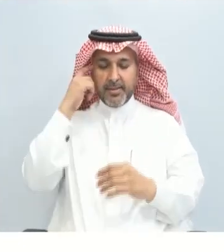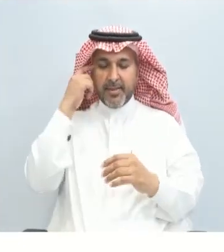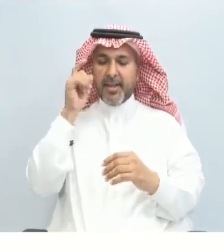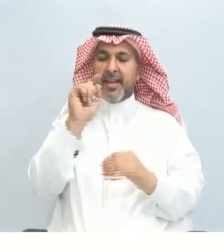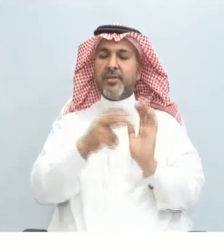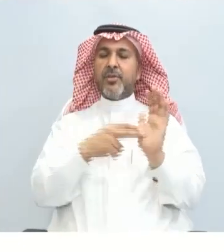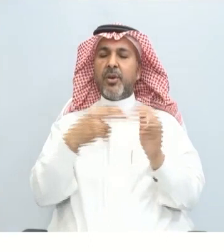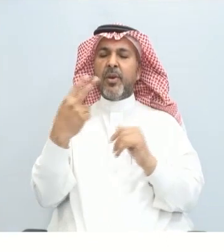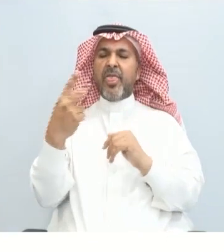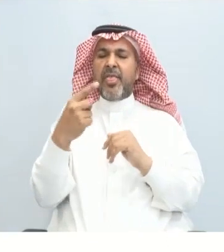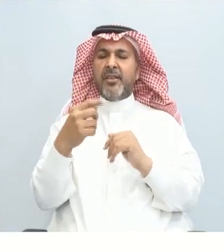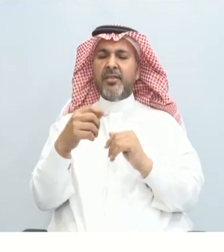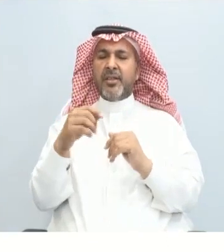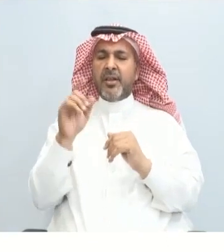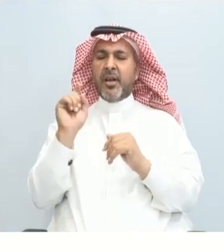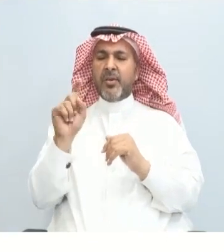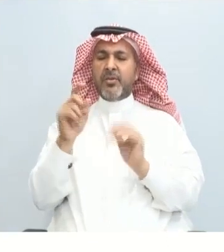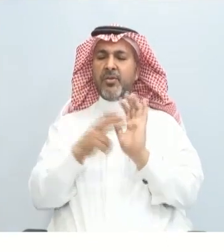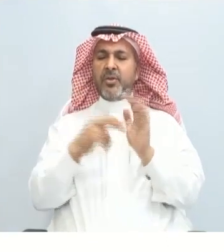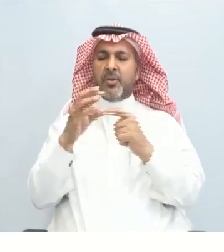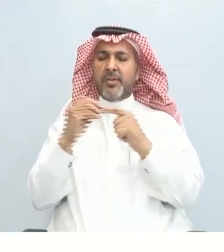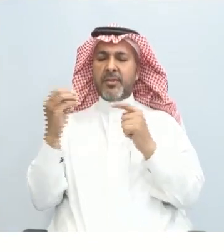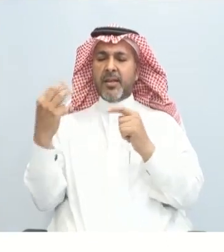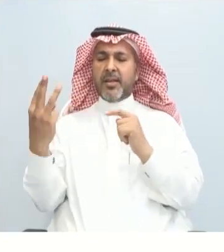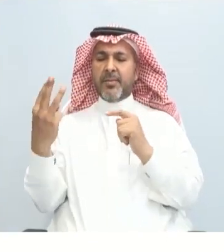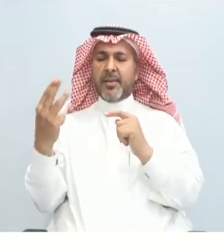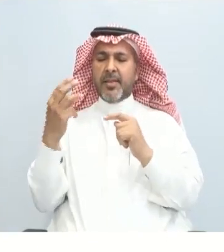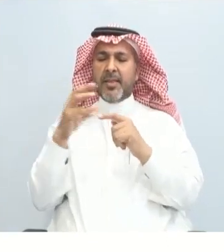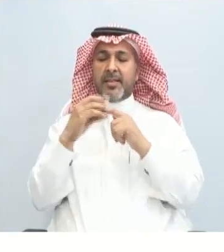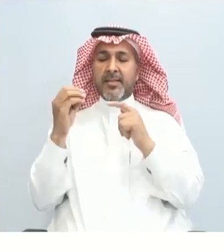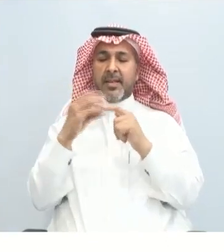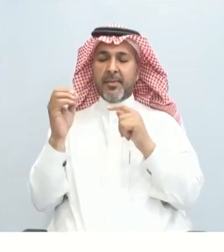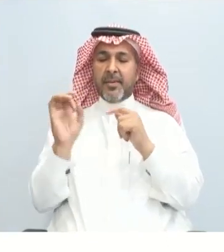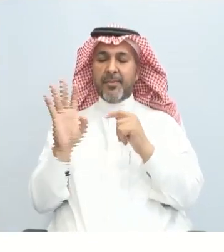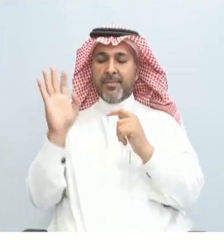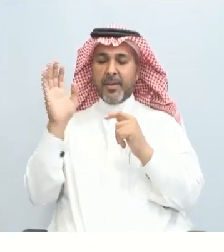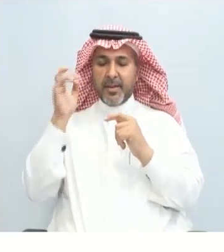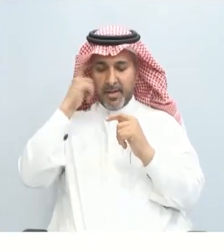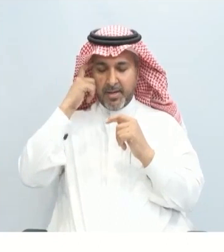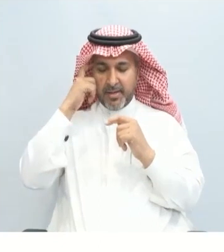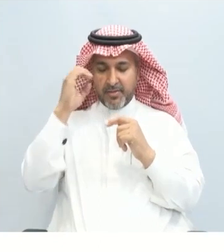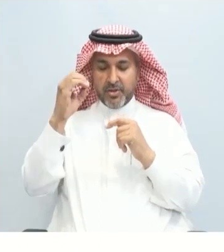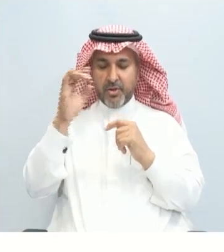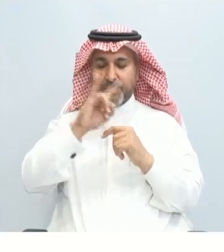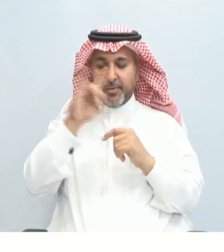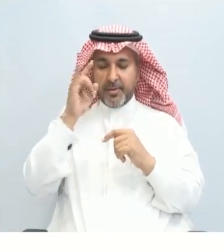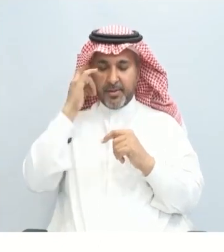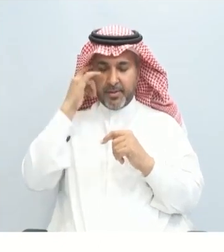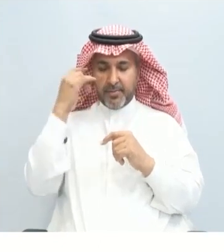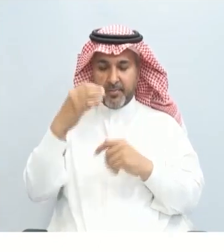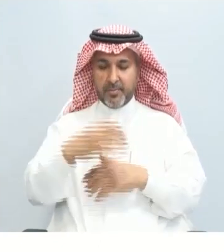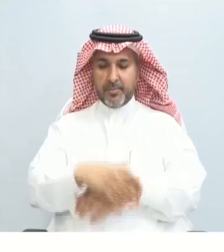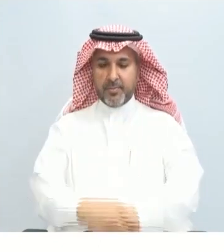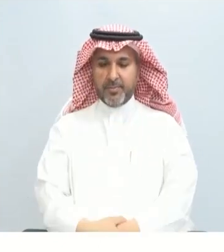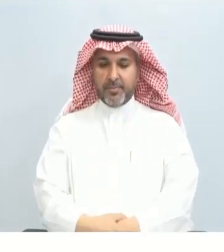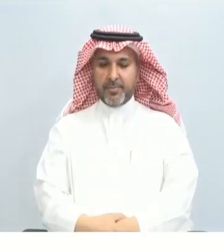موجب 12 او اكس زائد 3 تساوي صفر وبالتالي الاكس تساوي سالب 3 شوفوا هنا لو عوضت